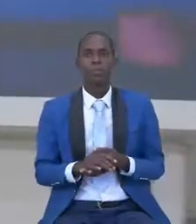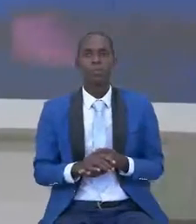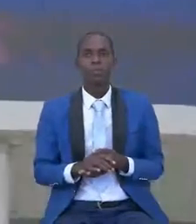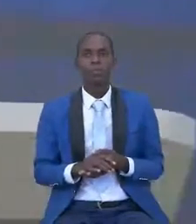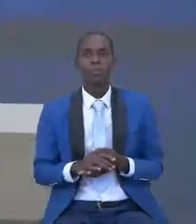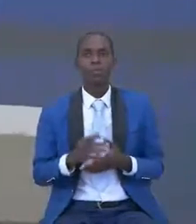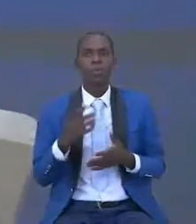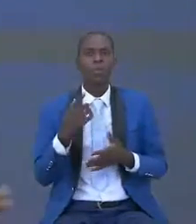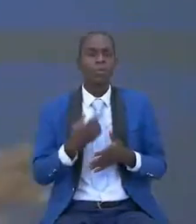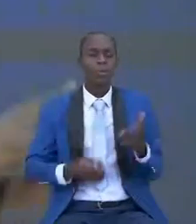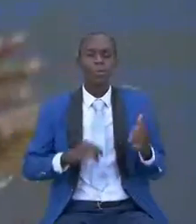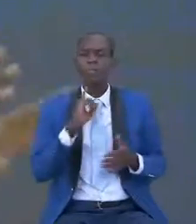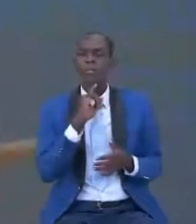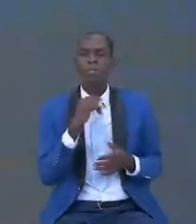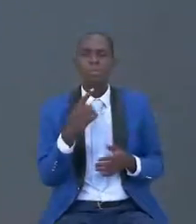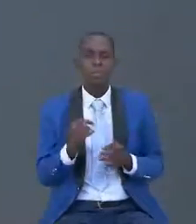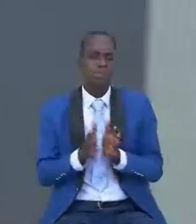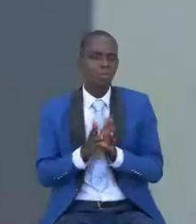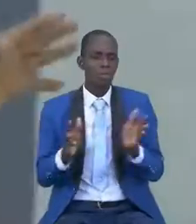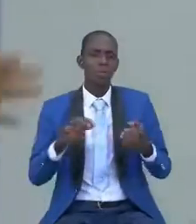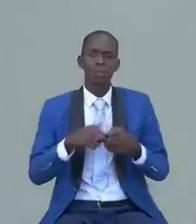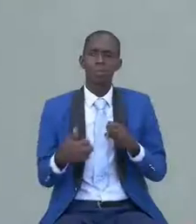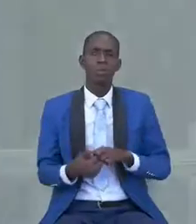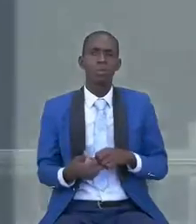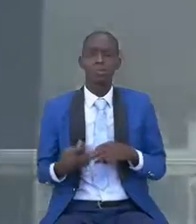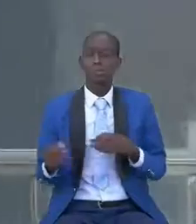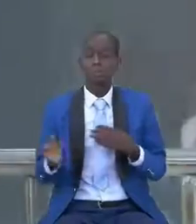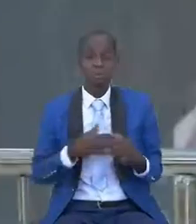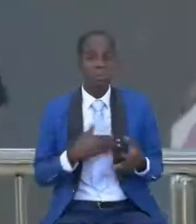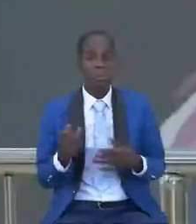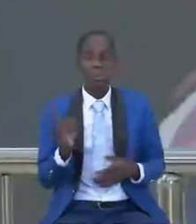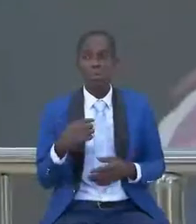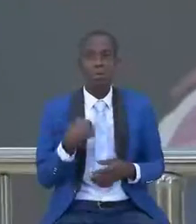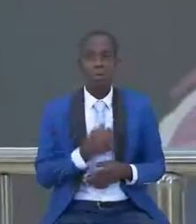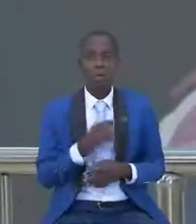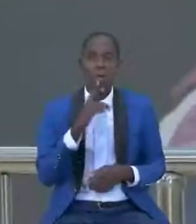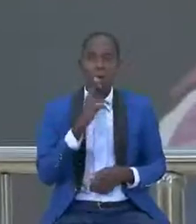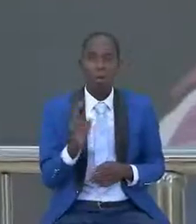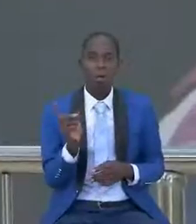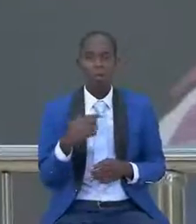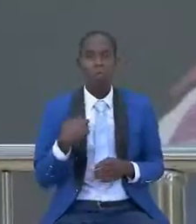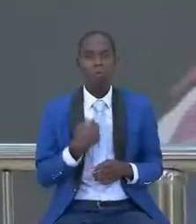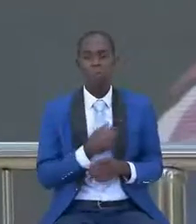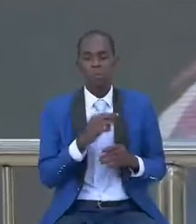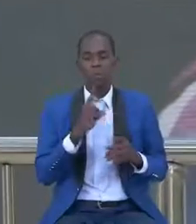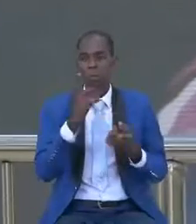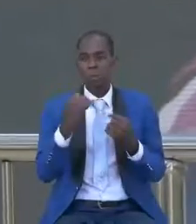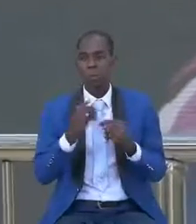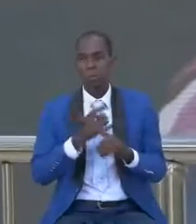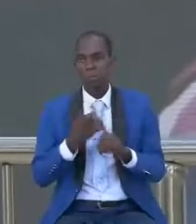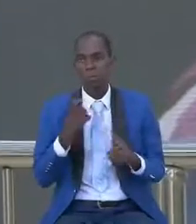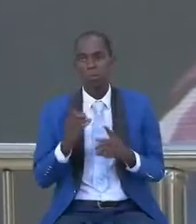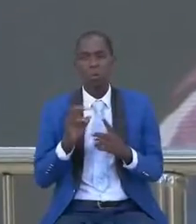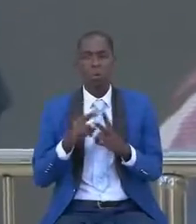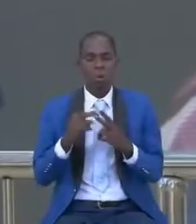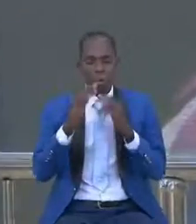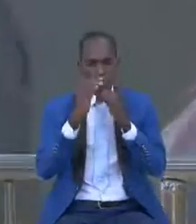Quel est notre problème généralement? Peu importe là où nous sommes, peu importe d'où nous venons, peu importe d'où nous adorons, quel est notre